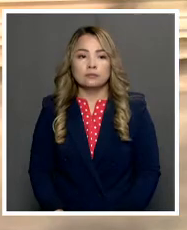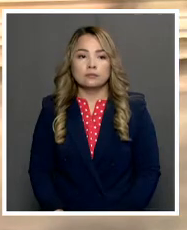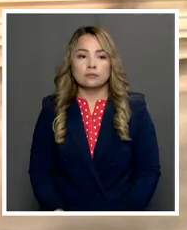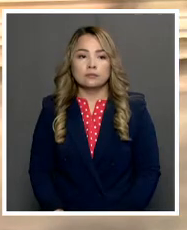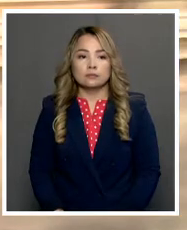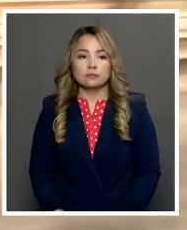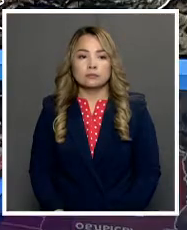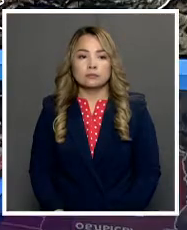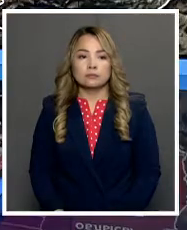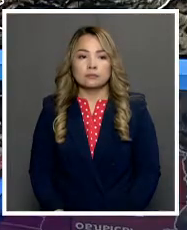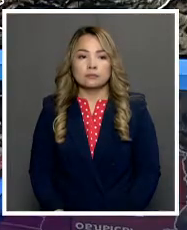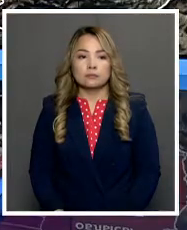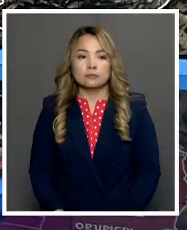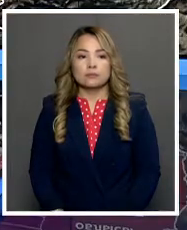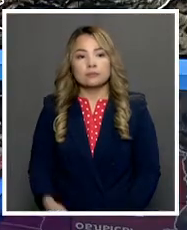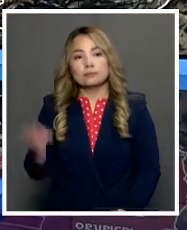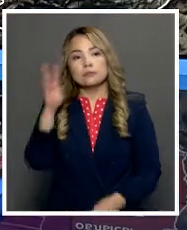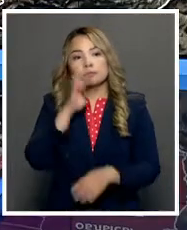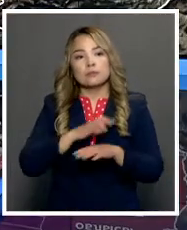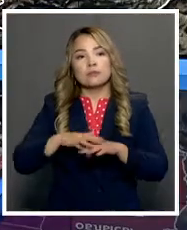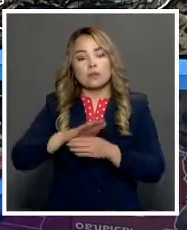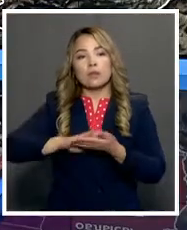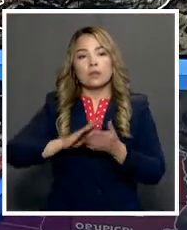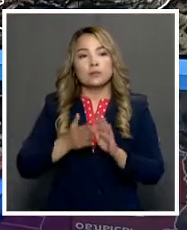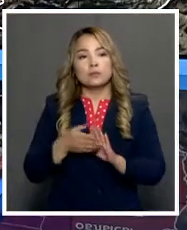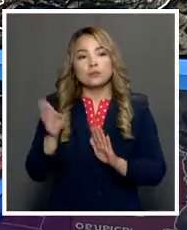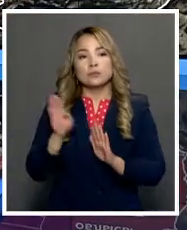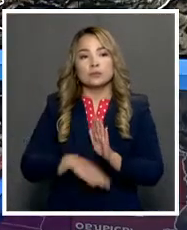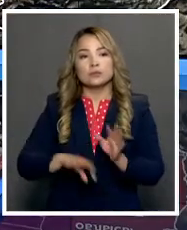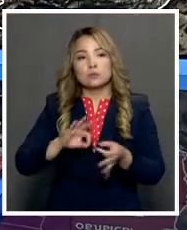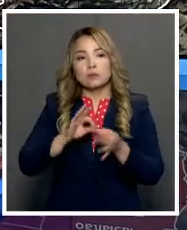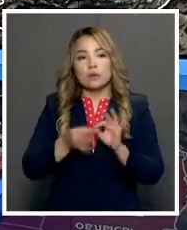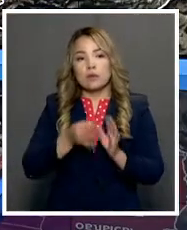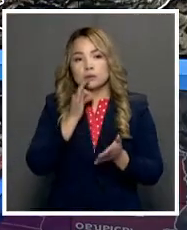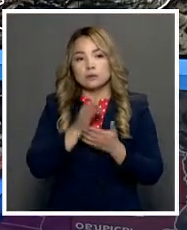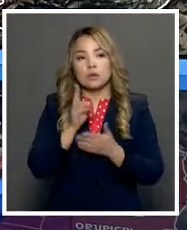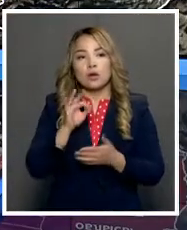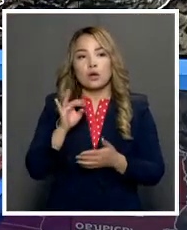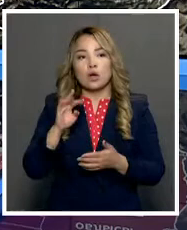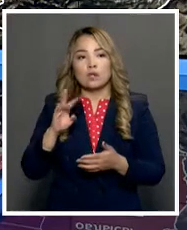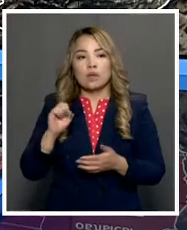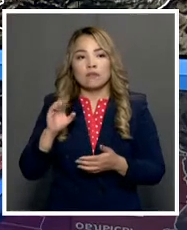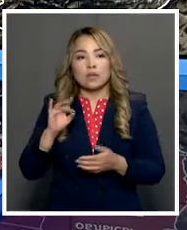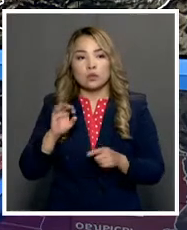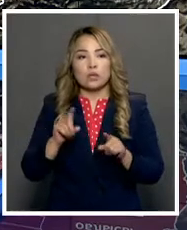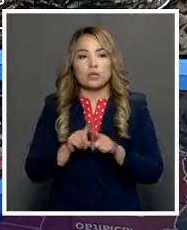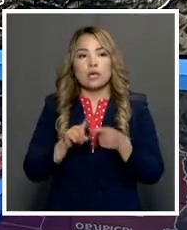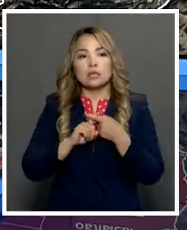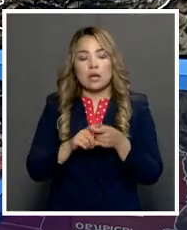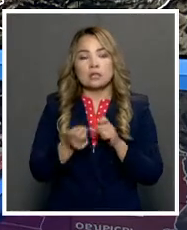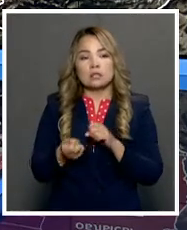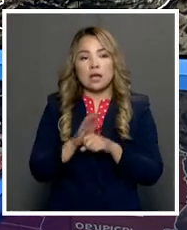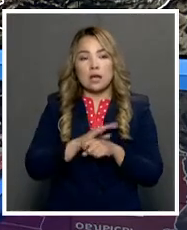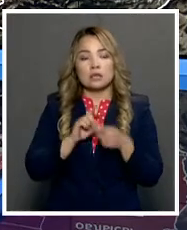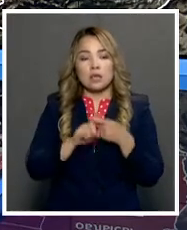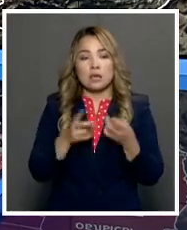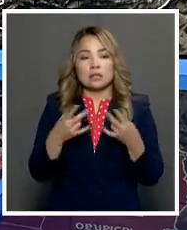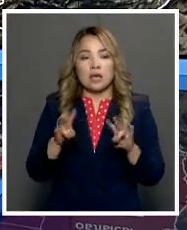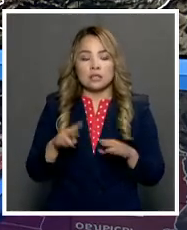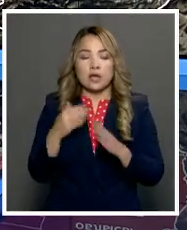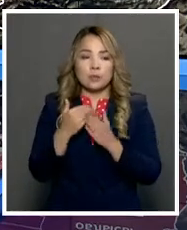арнасы. Елдегі эпидахуал әлі де күрделі. Коронавирустың таралуына жол бермеу жөніндегі ведомствоаралық